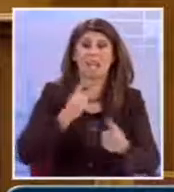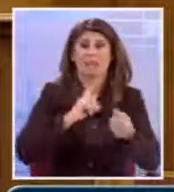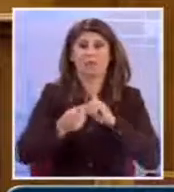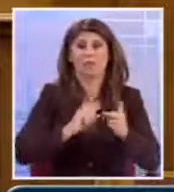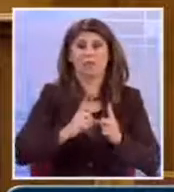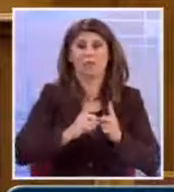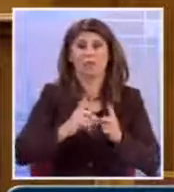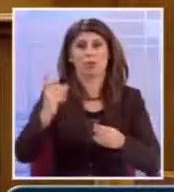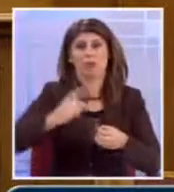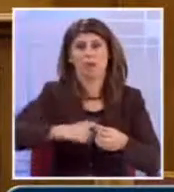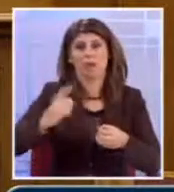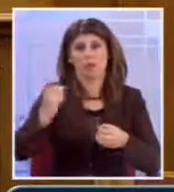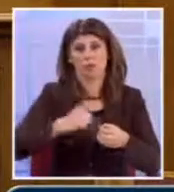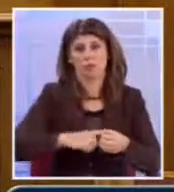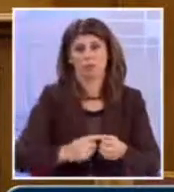τους εταίρους.